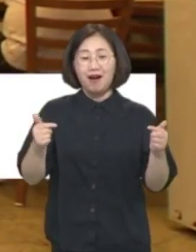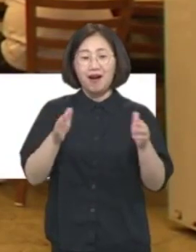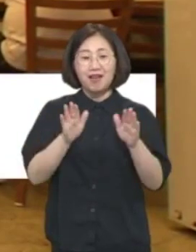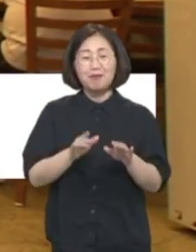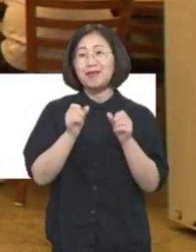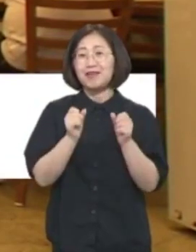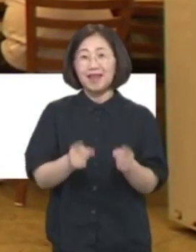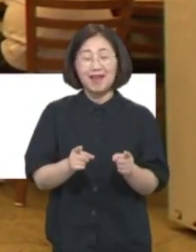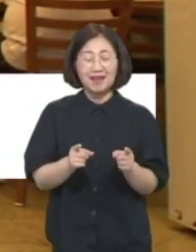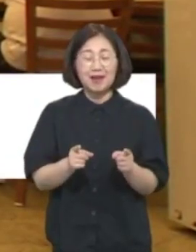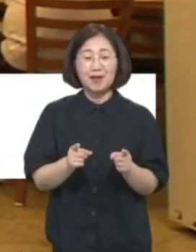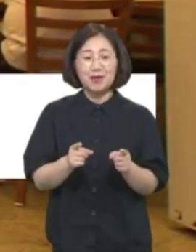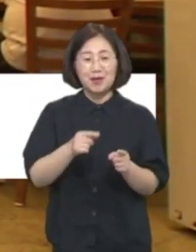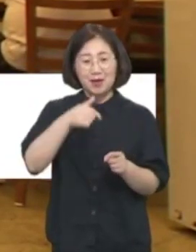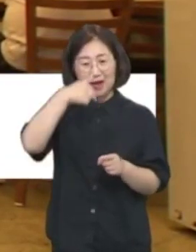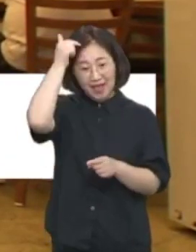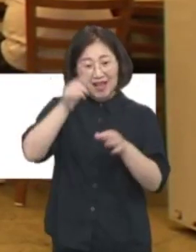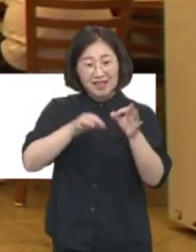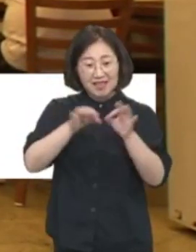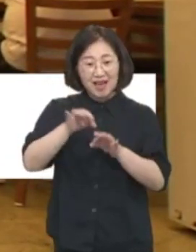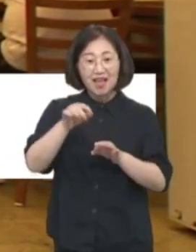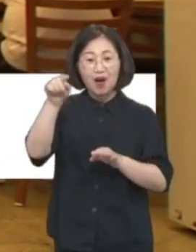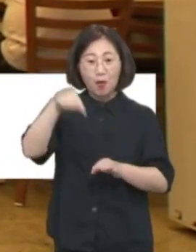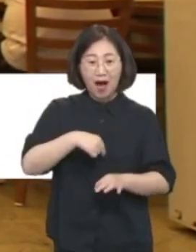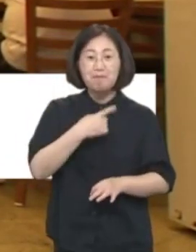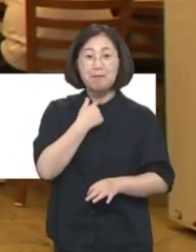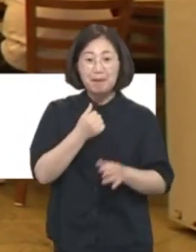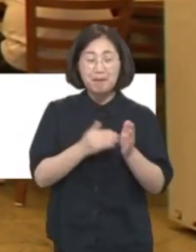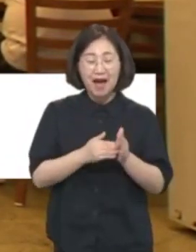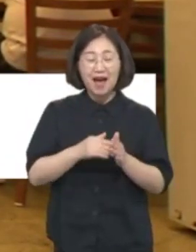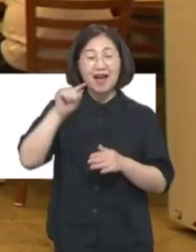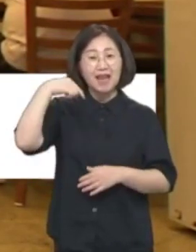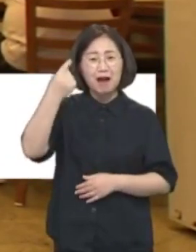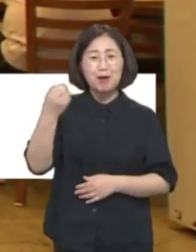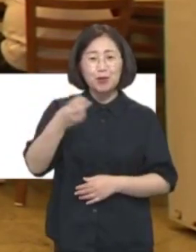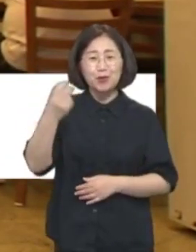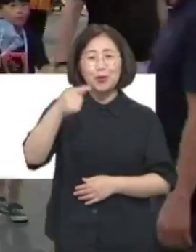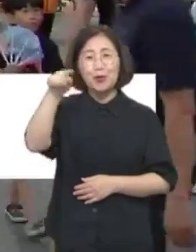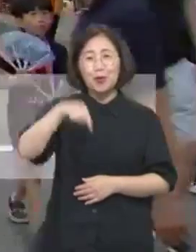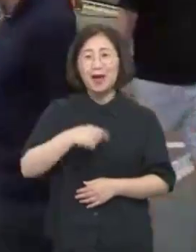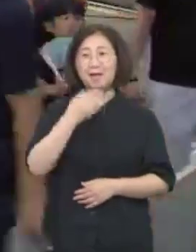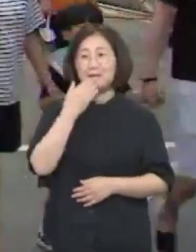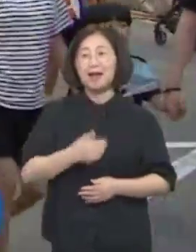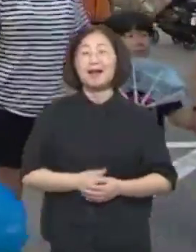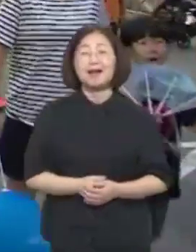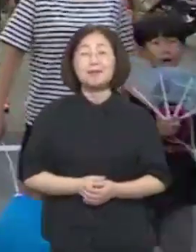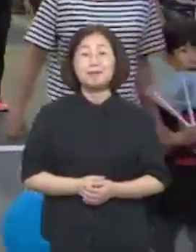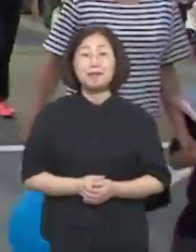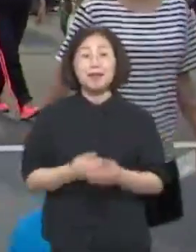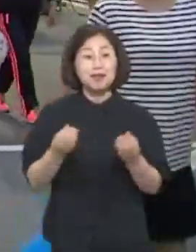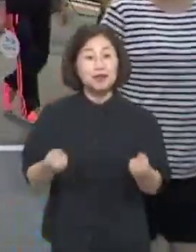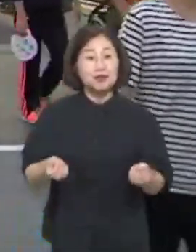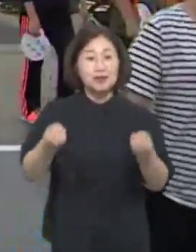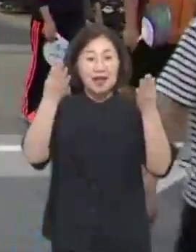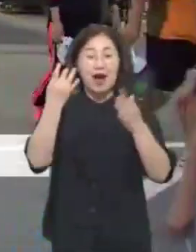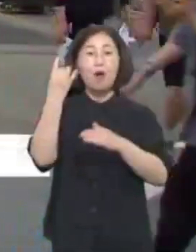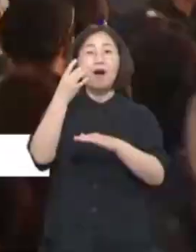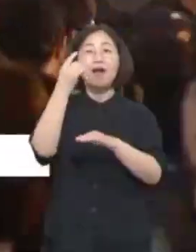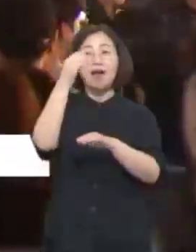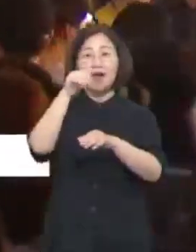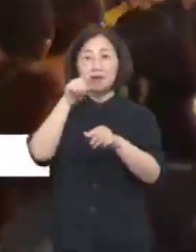해서 재래시장에 한번 왔으면 다음 기회에도 또 올 수 있는 기회가 되잖아요. 대전 영시축제가 당초